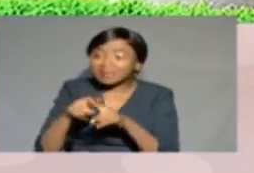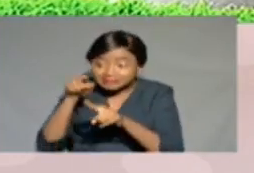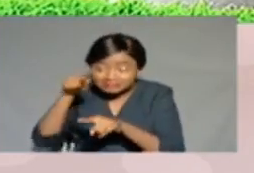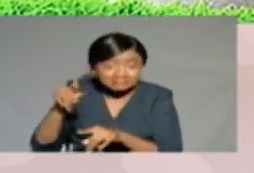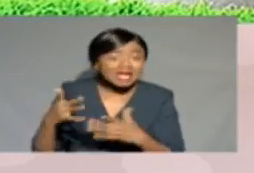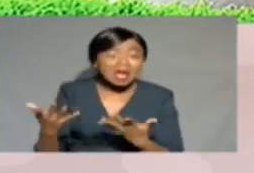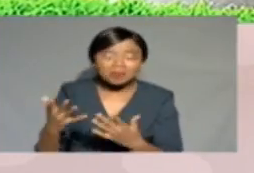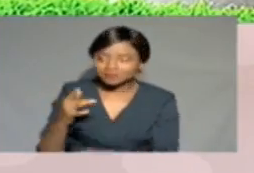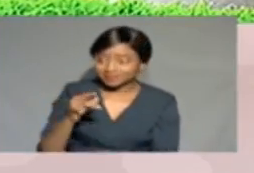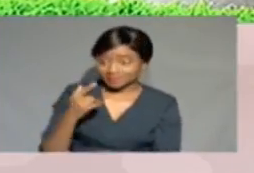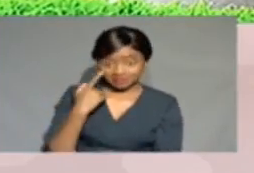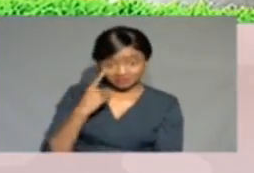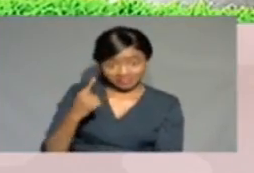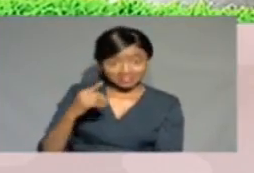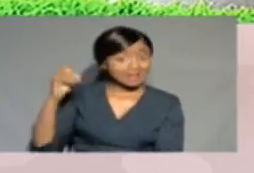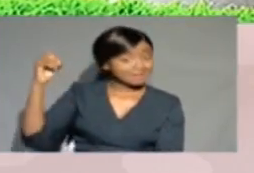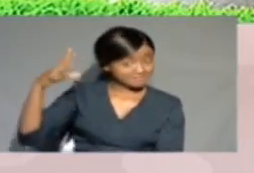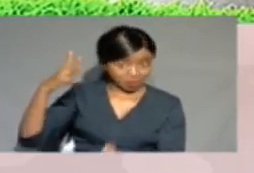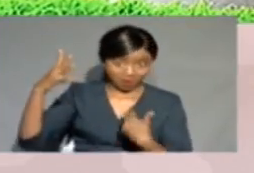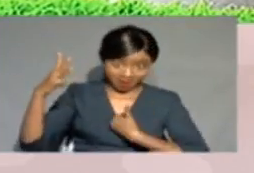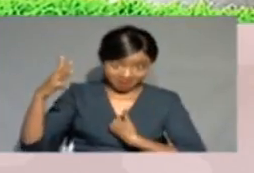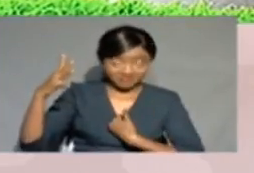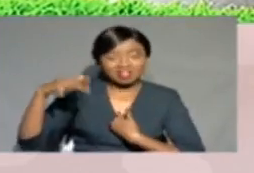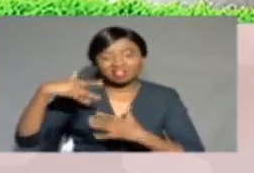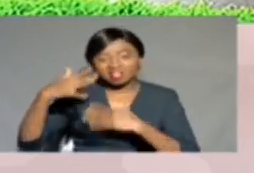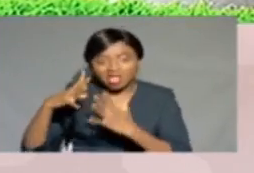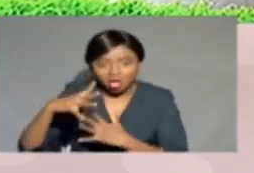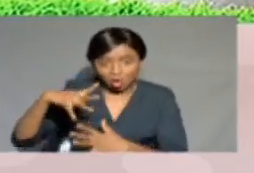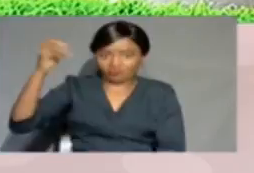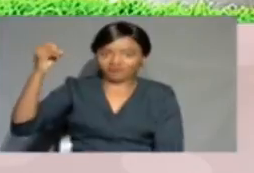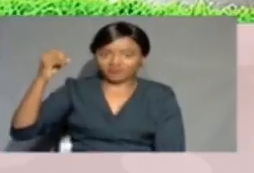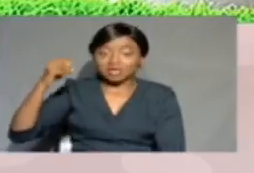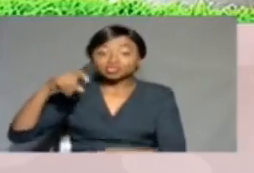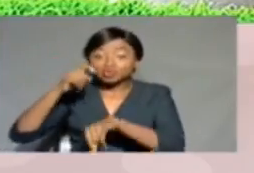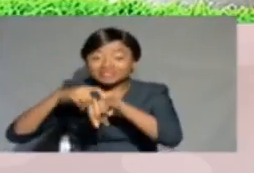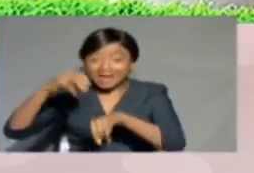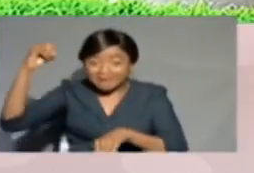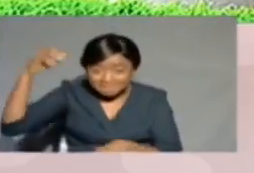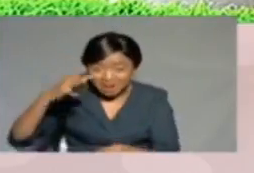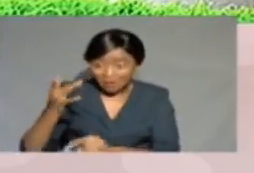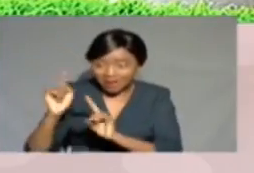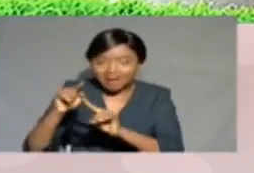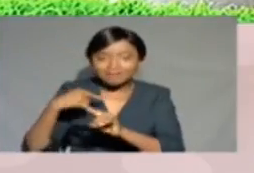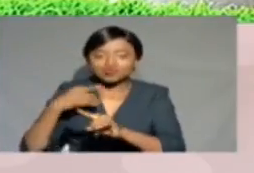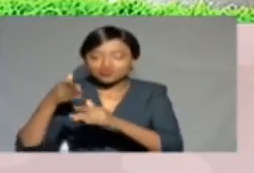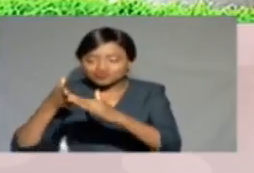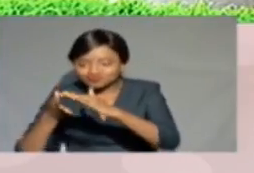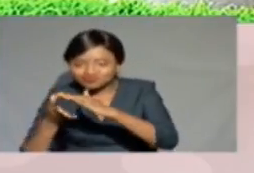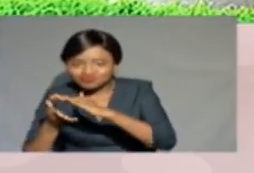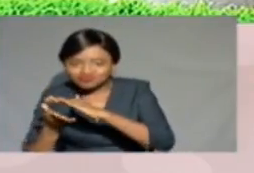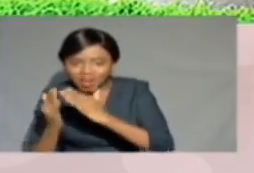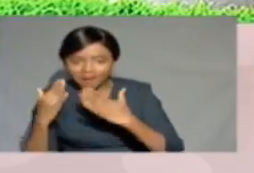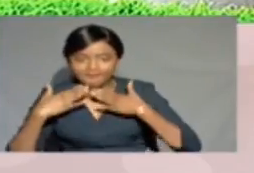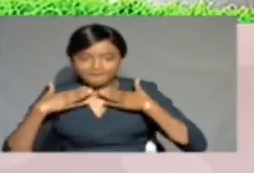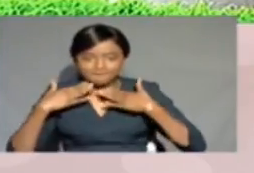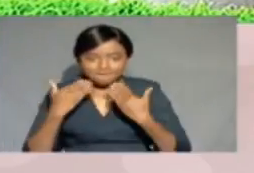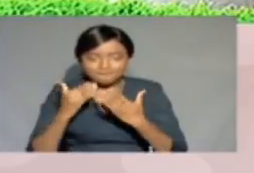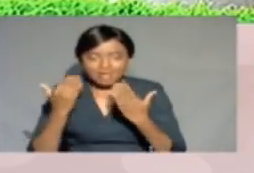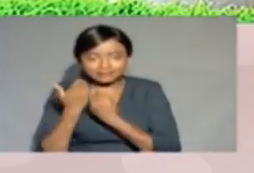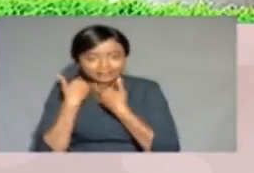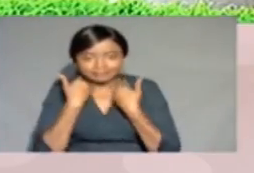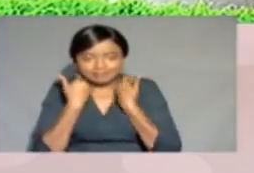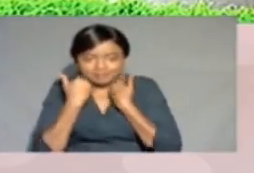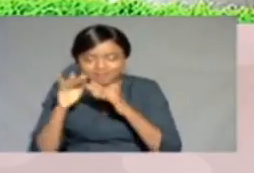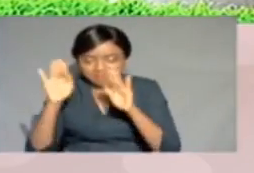bwana, kama unavyoona umeme upo haupo, lakini ukija tunakuweka kwanza kwenye kitanda kina misumari. Lakini